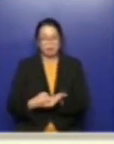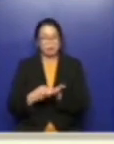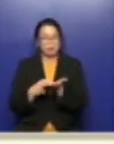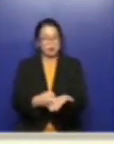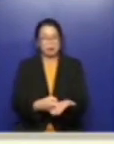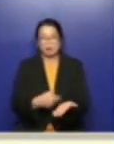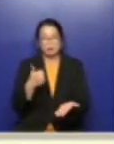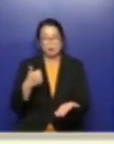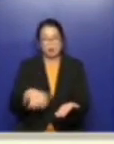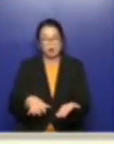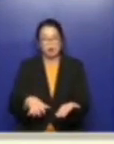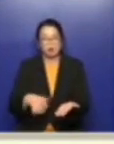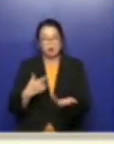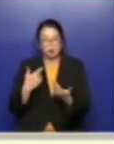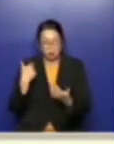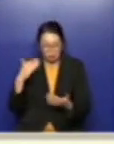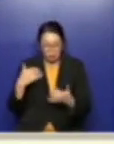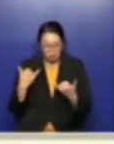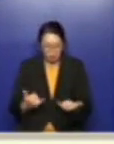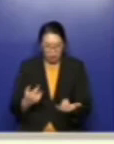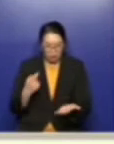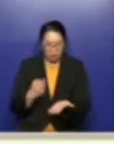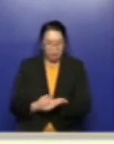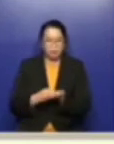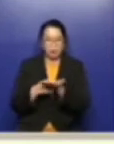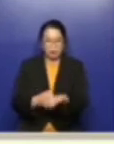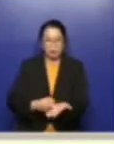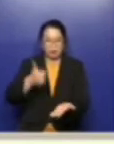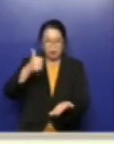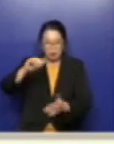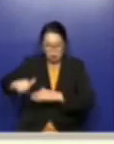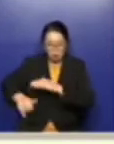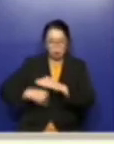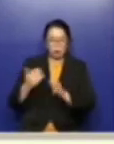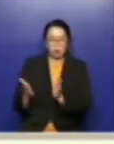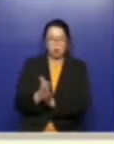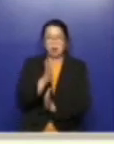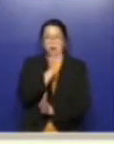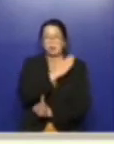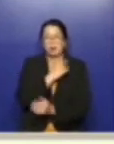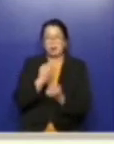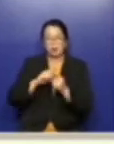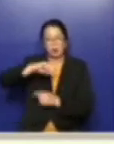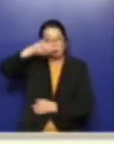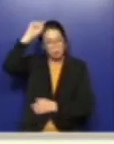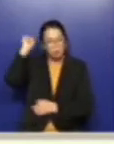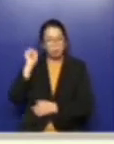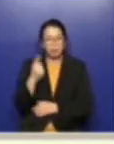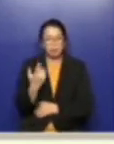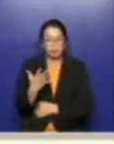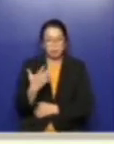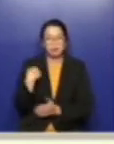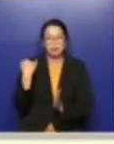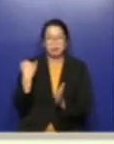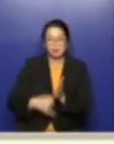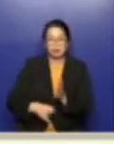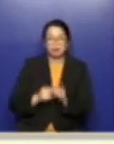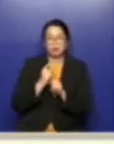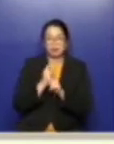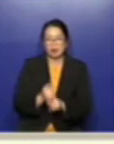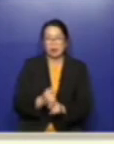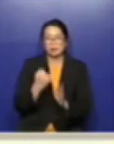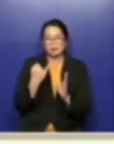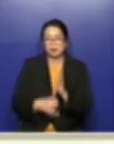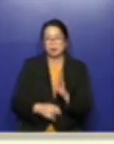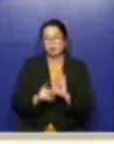าได้รับประกันตัวกลับมาแต่งกายเป็นพระภิกษุอีกโดยไม่ได้อุปสมบทบทใหม่จะมีความติดตามประมวลกฎหมาย